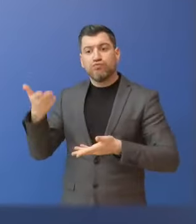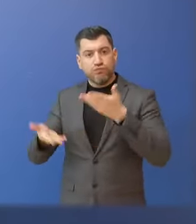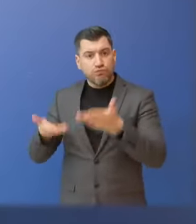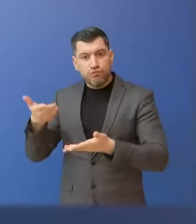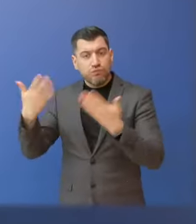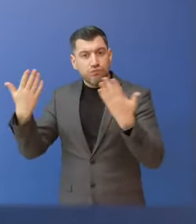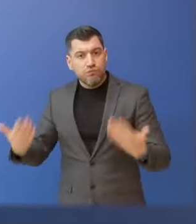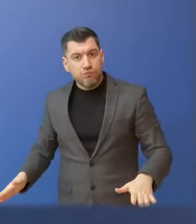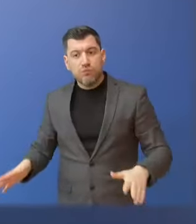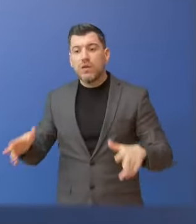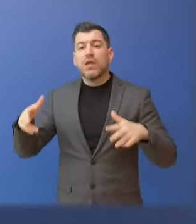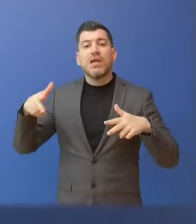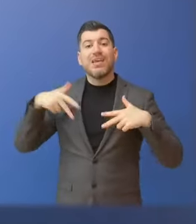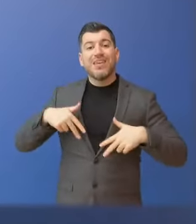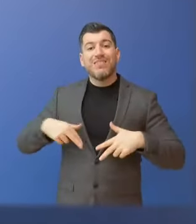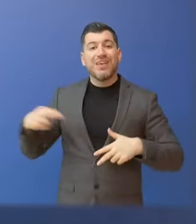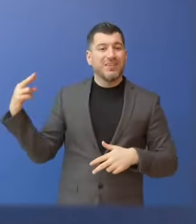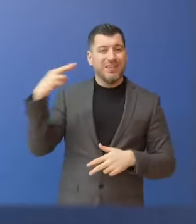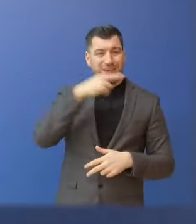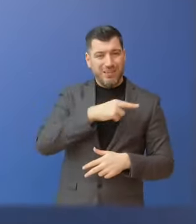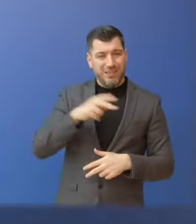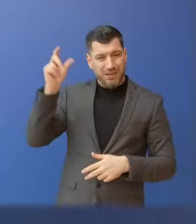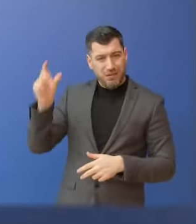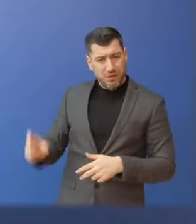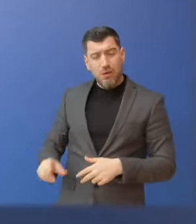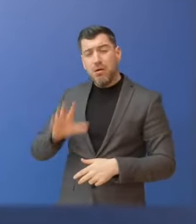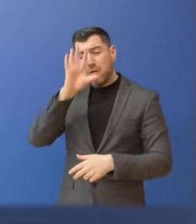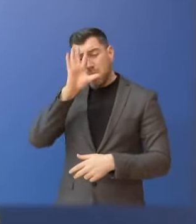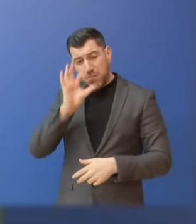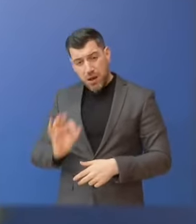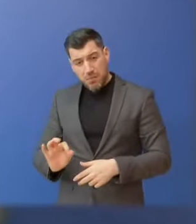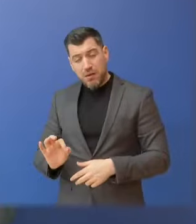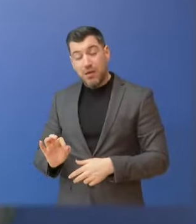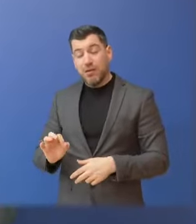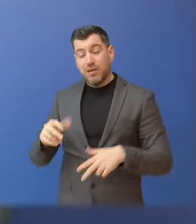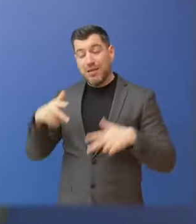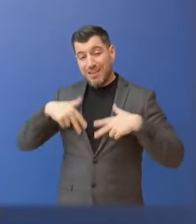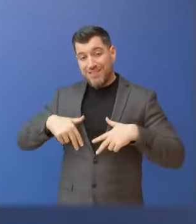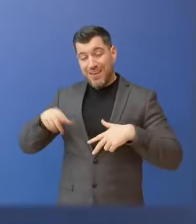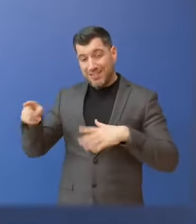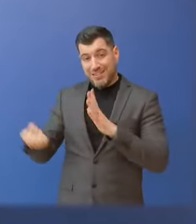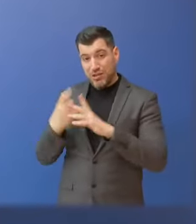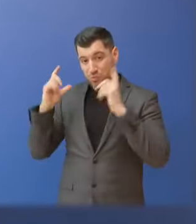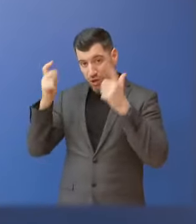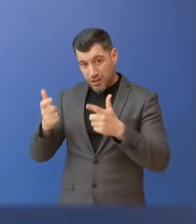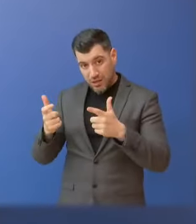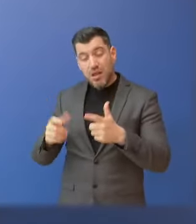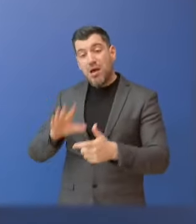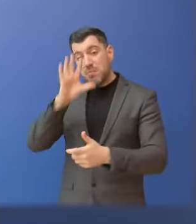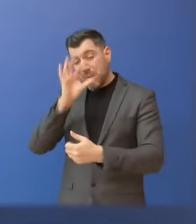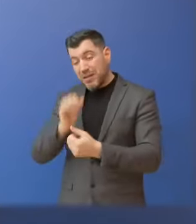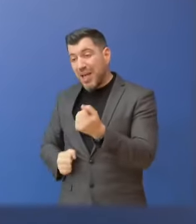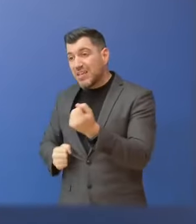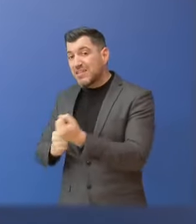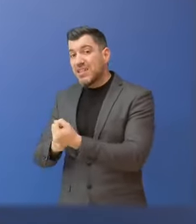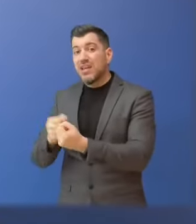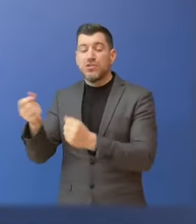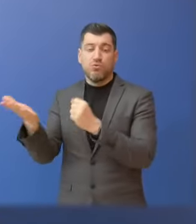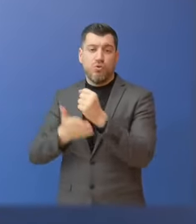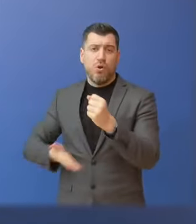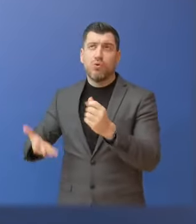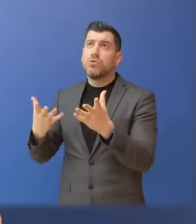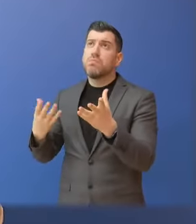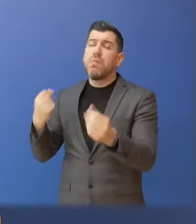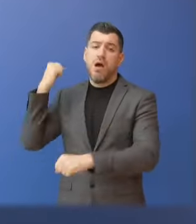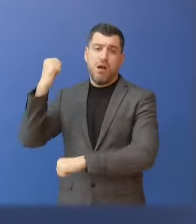μητσοτάκη έχει σταθεί όσο καμία άλλη κυβέρνηση στο πλευρό των αγροτών οι οποίοι βέβαια δικαιολογημένα ζητούν περισσό γιατί είναι